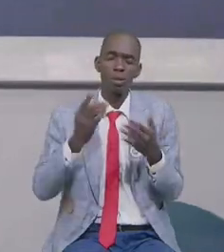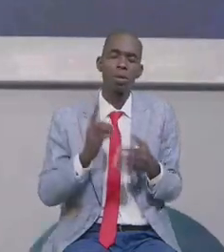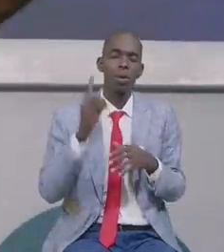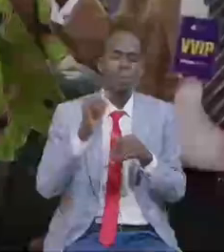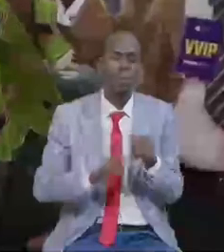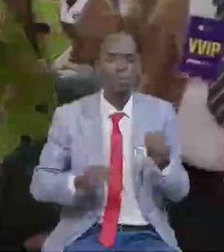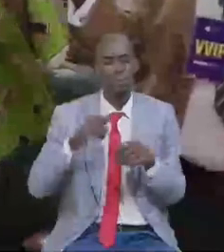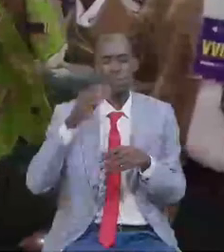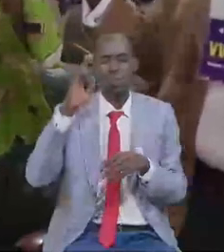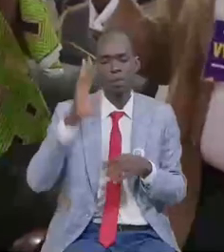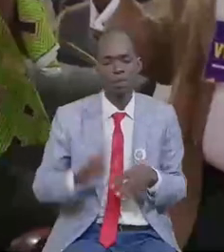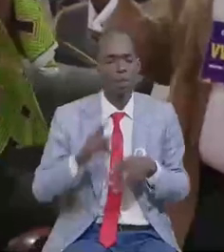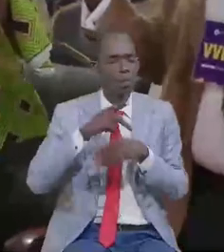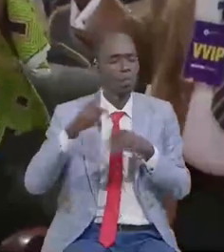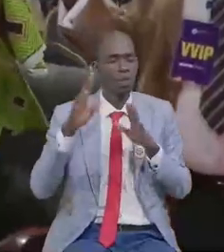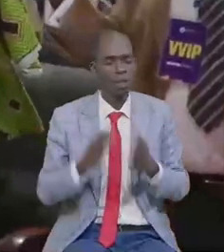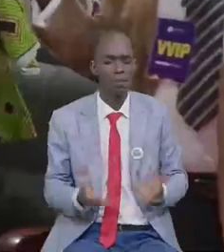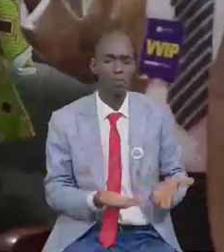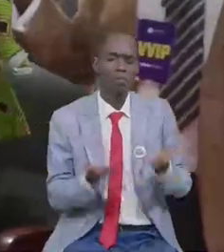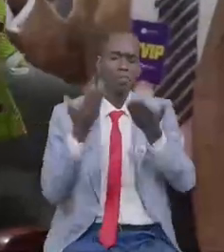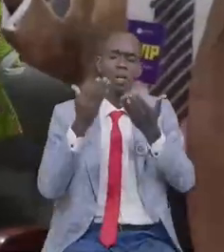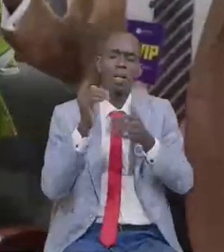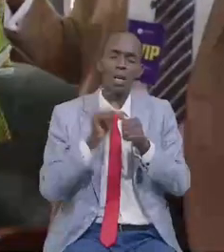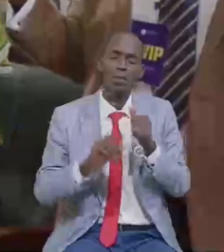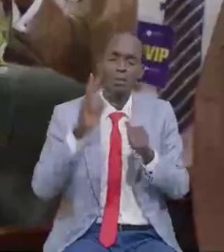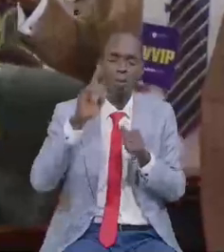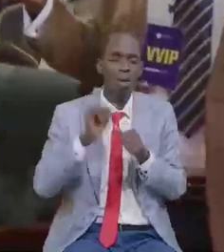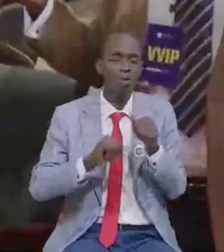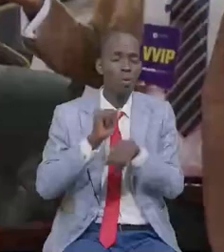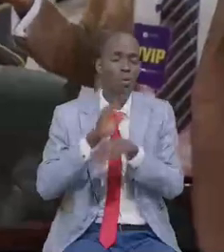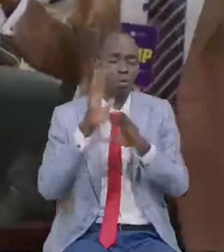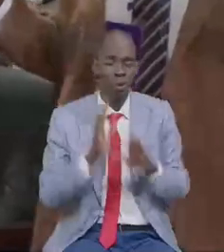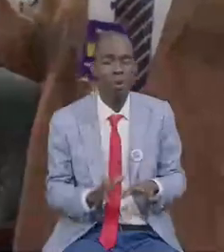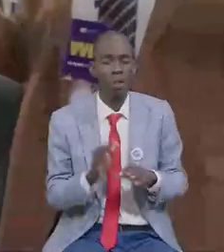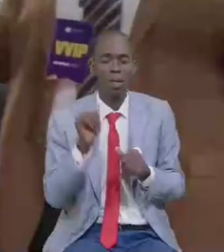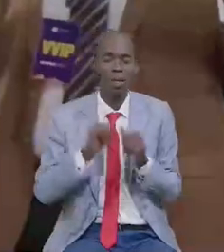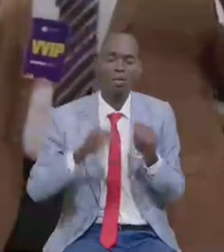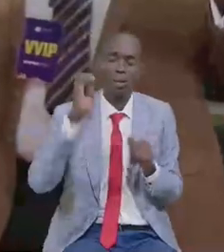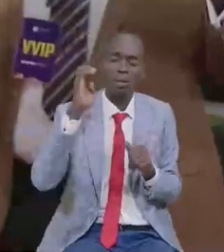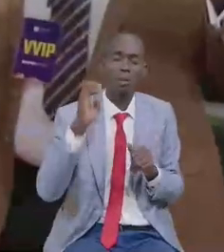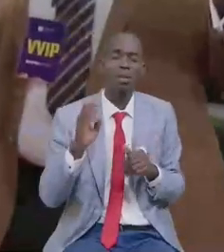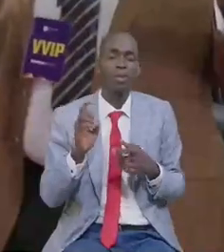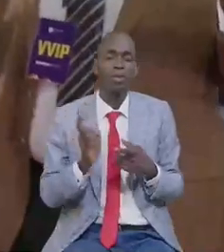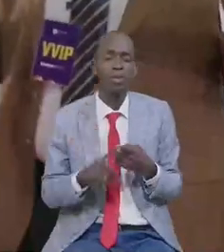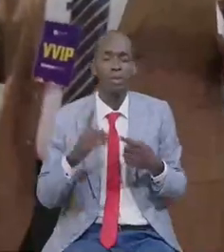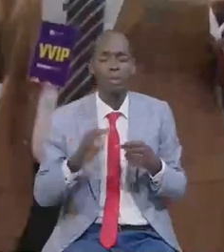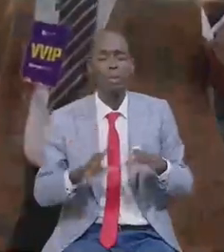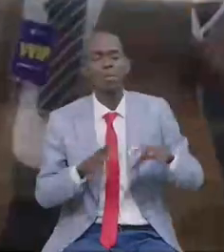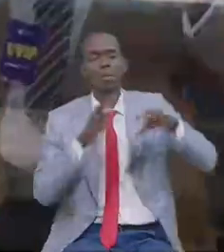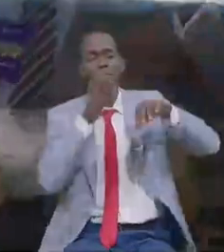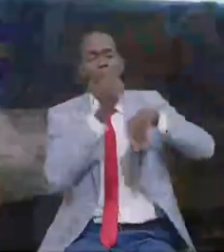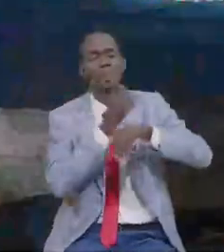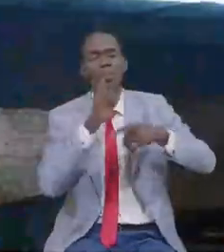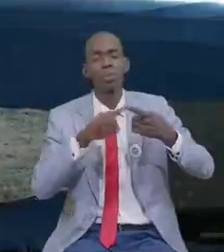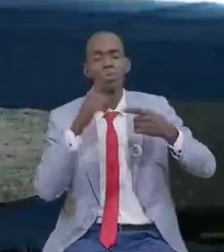professionnel, élève tout ouvrier, tout évangéliste sur la montagne et au